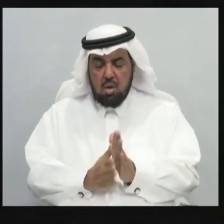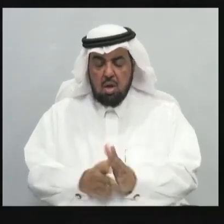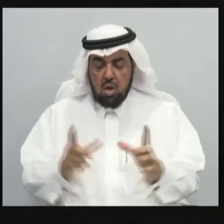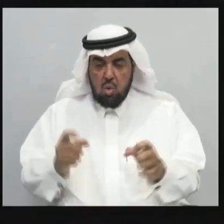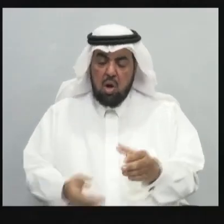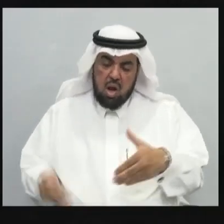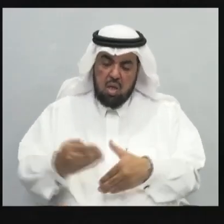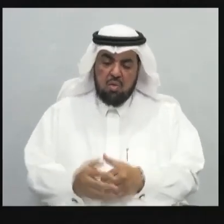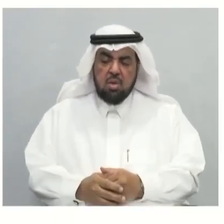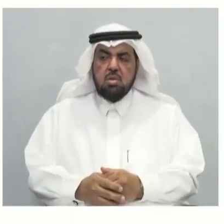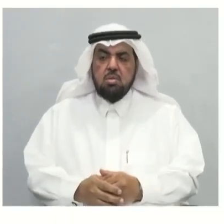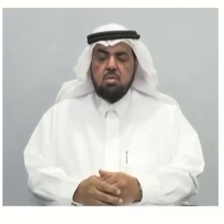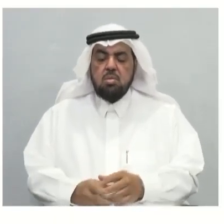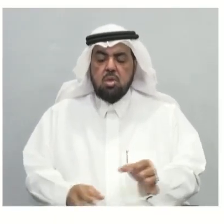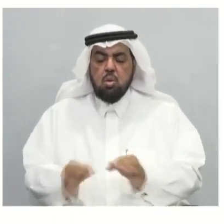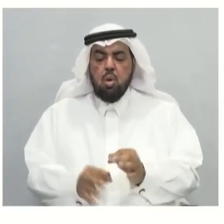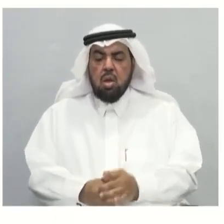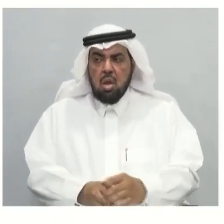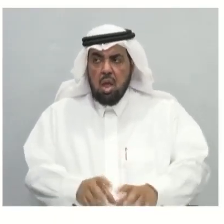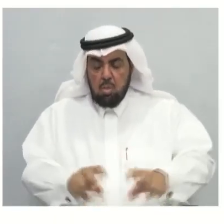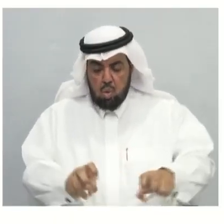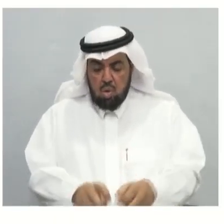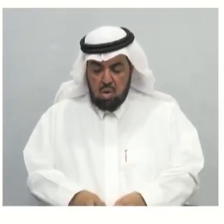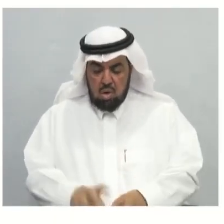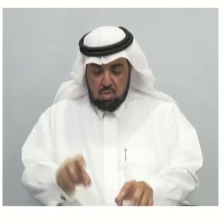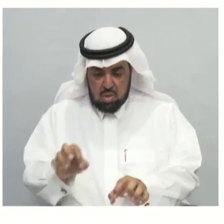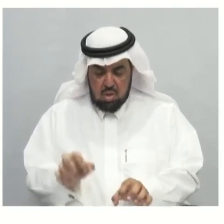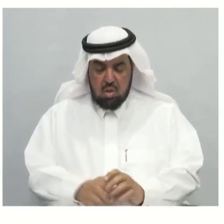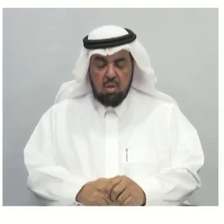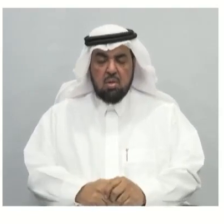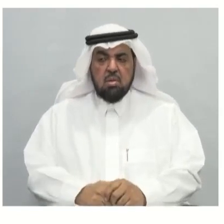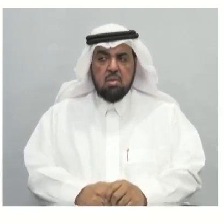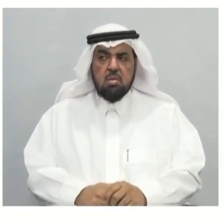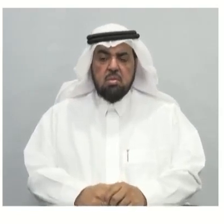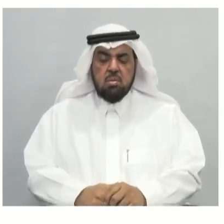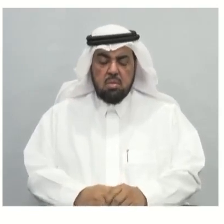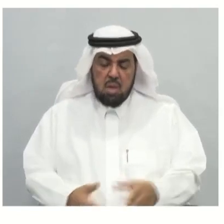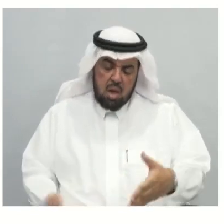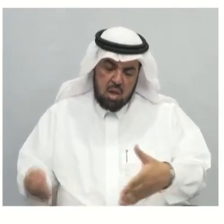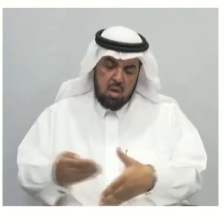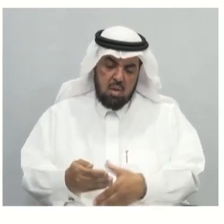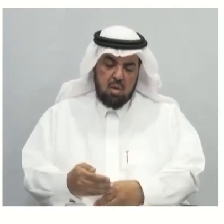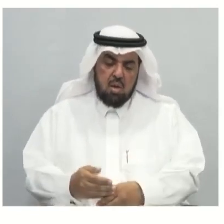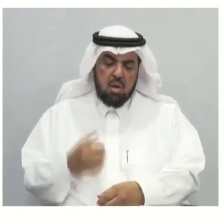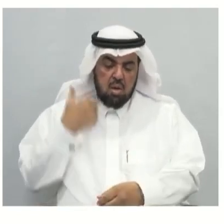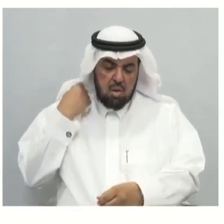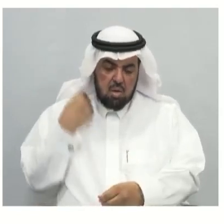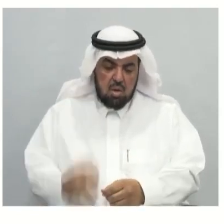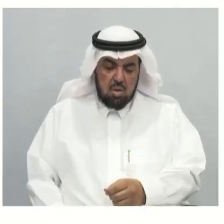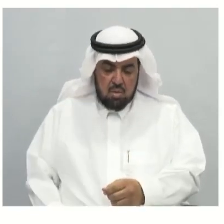صور اضافيه على مخططات بحوث لم يتم الاقتباس منها مباشره هنا نضعها في